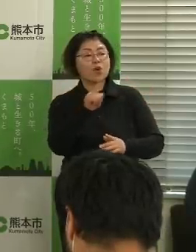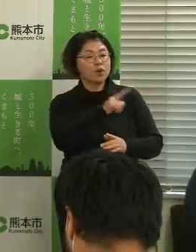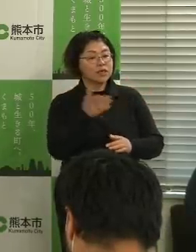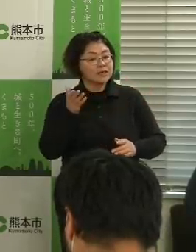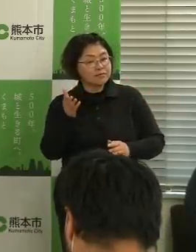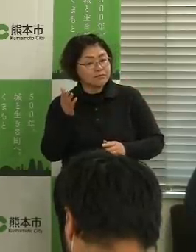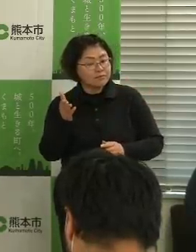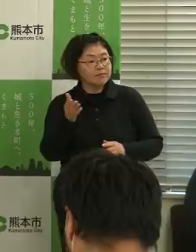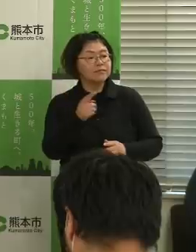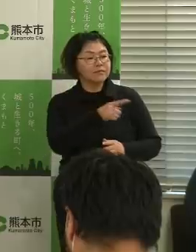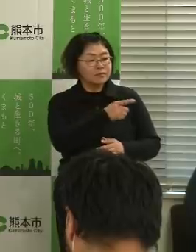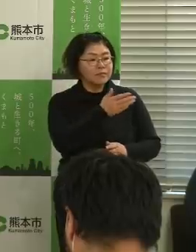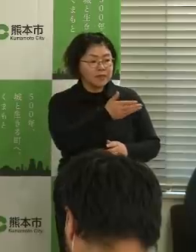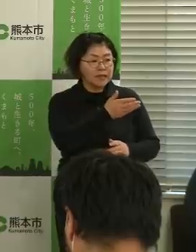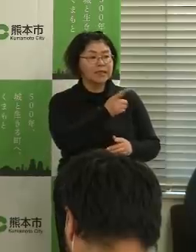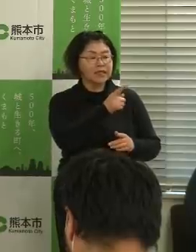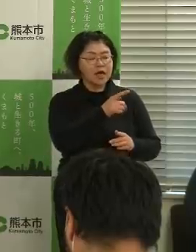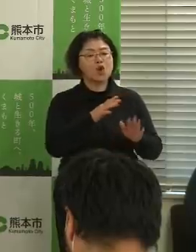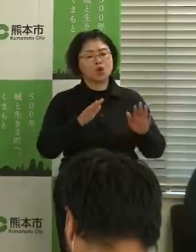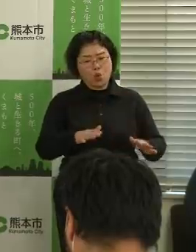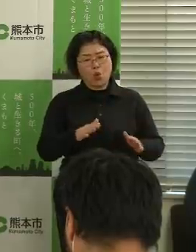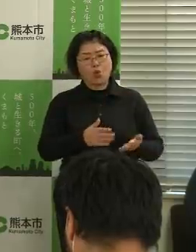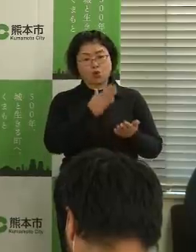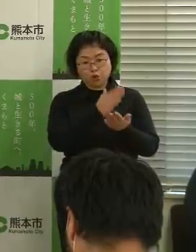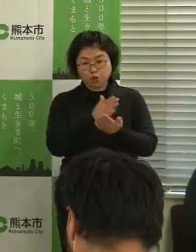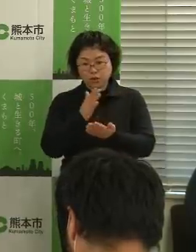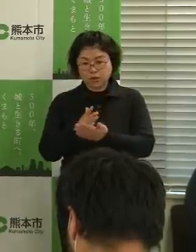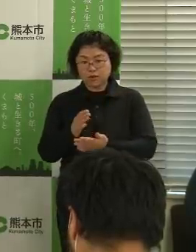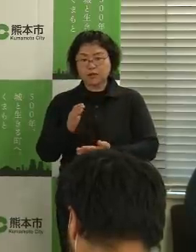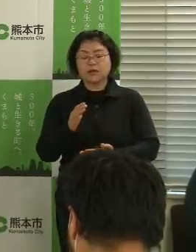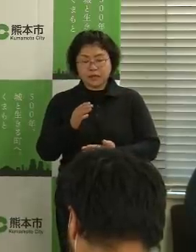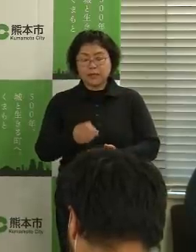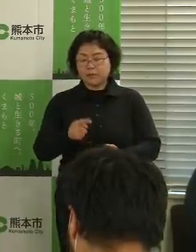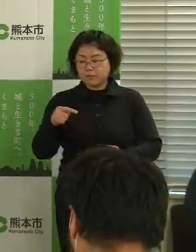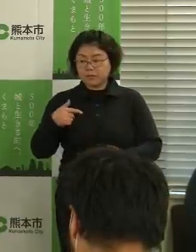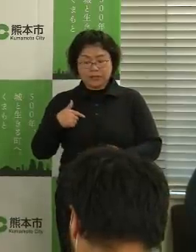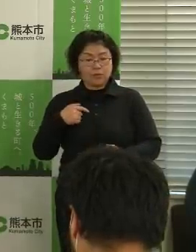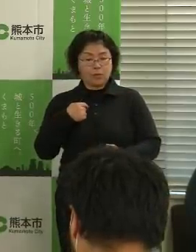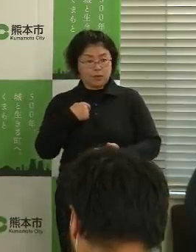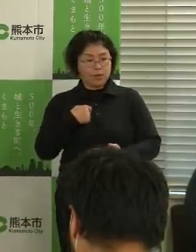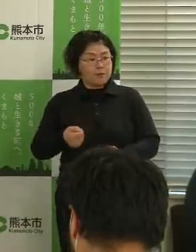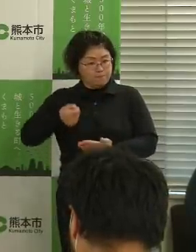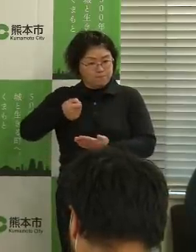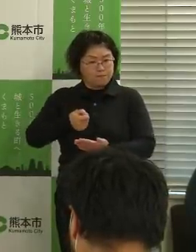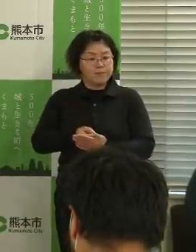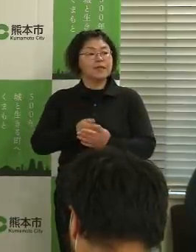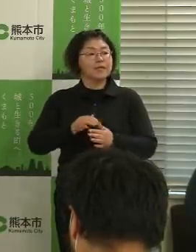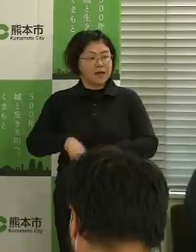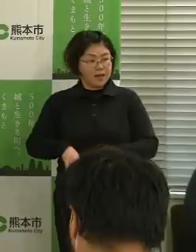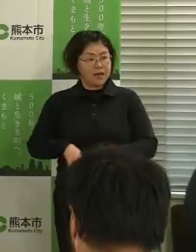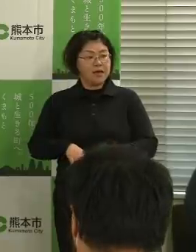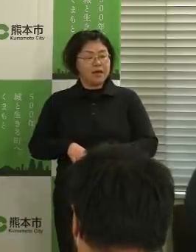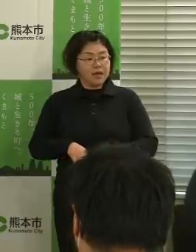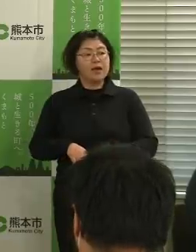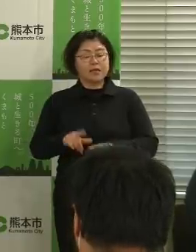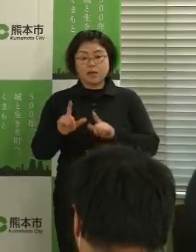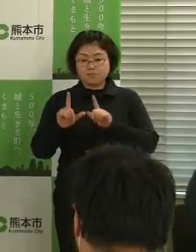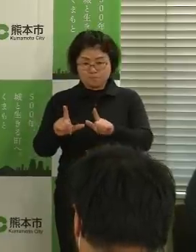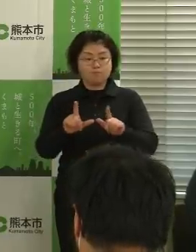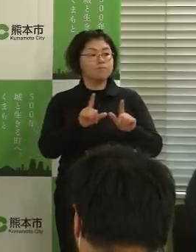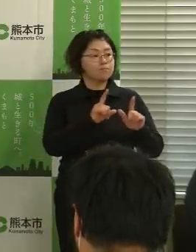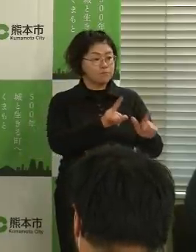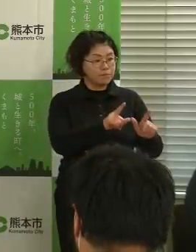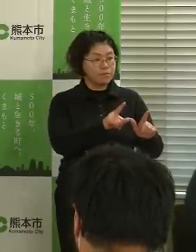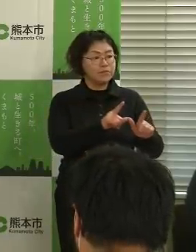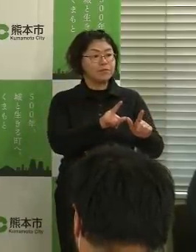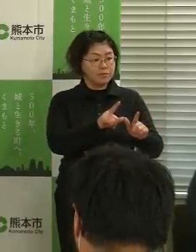い、 もう今日の時点で、 そうです、 発表時点でもう市長が決めた、はい、中止が決まったと、はい、いうことで ことを発表させていただいている